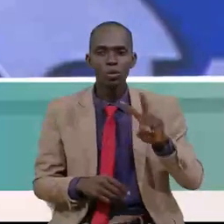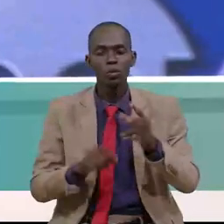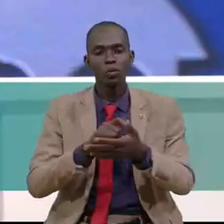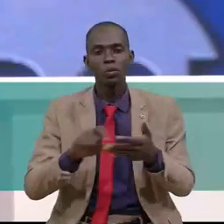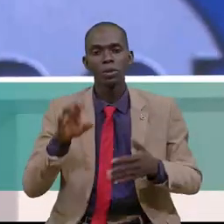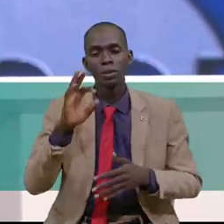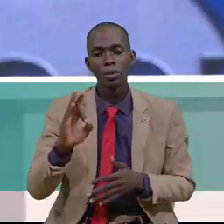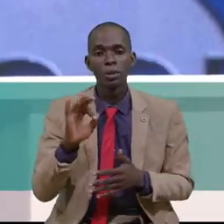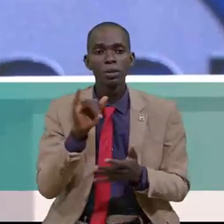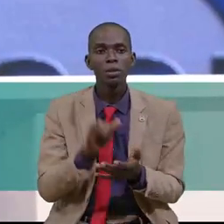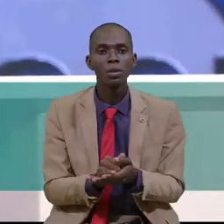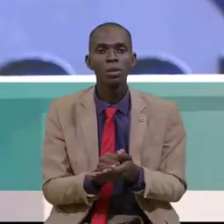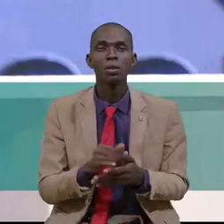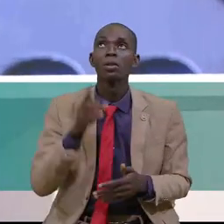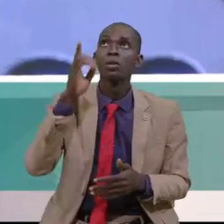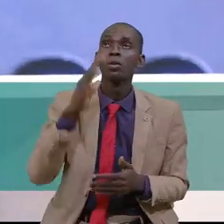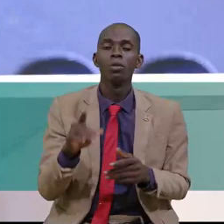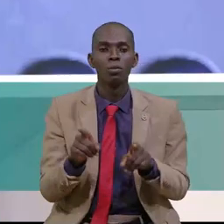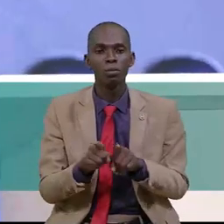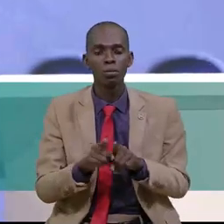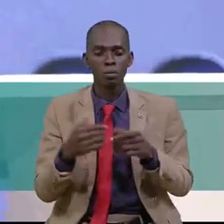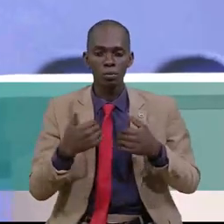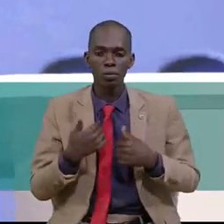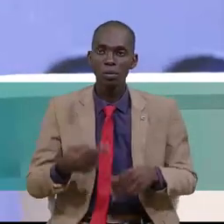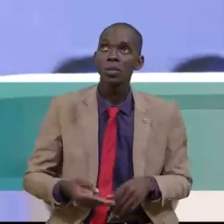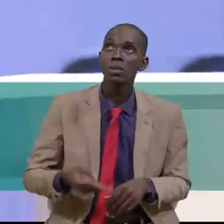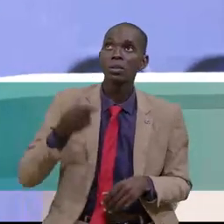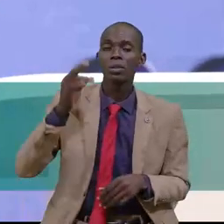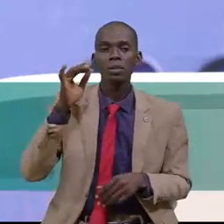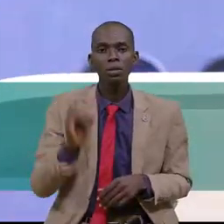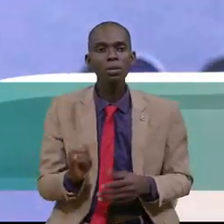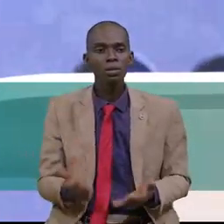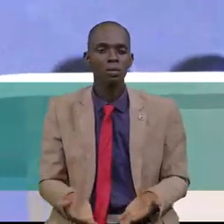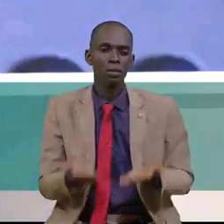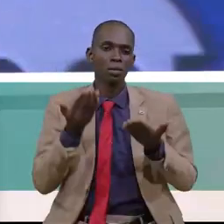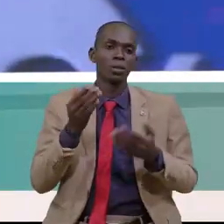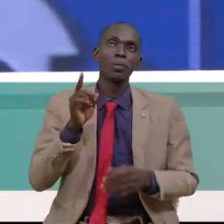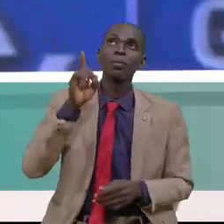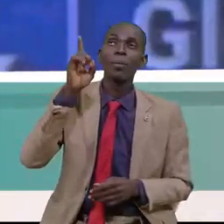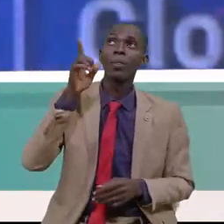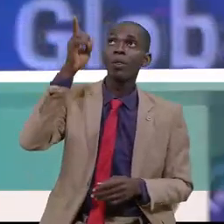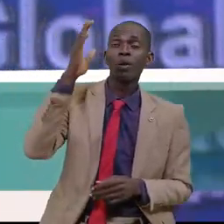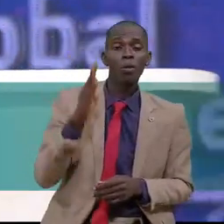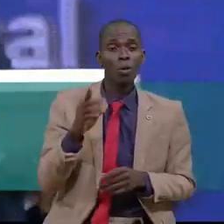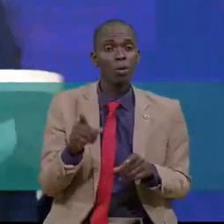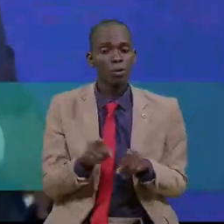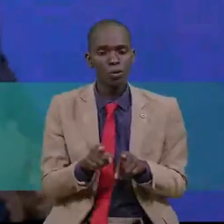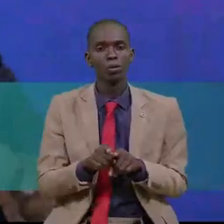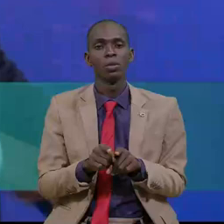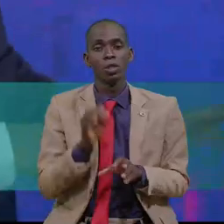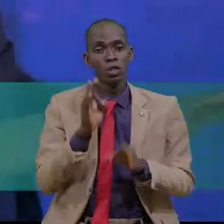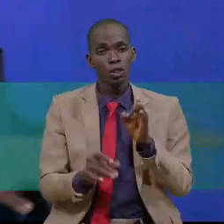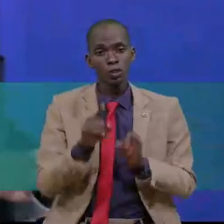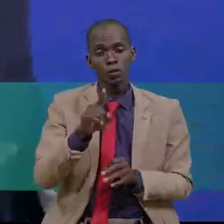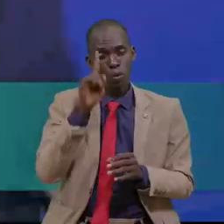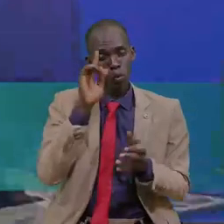2, 9. C'est pourquoi aussi Dieu l'a souverainement élevé. Dieu aussi, si vous